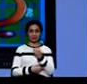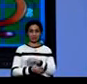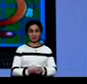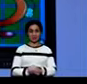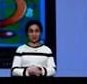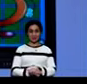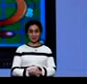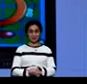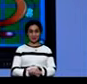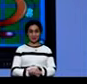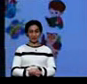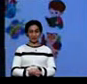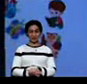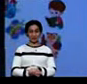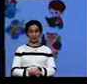10, 9, 8, 7, 6, 5, 4, 3, 2, 1.